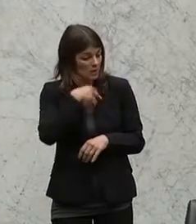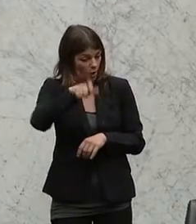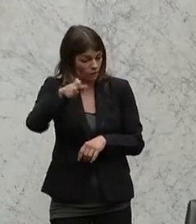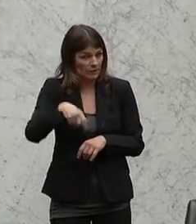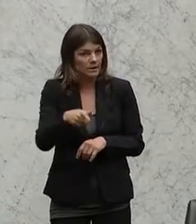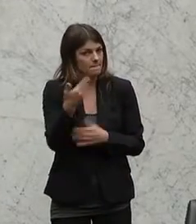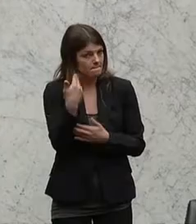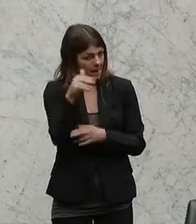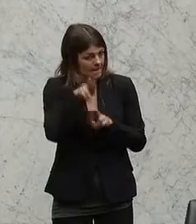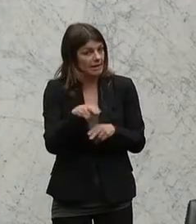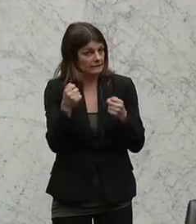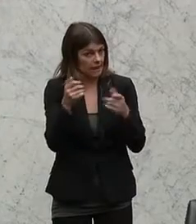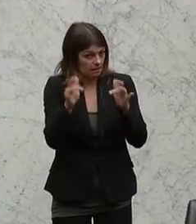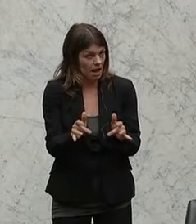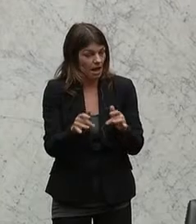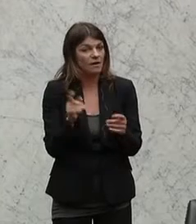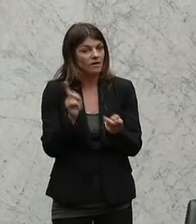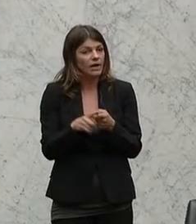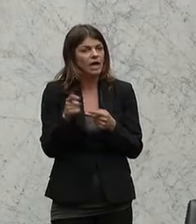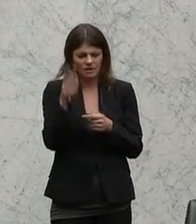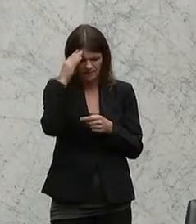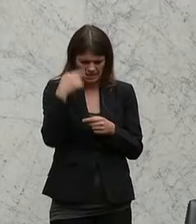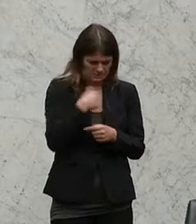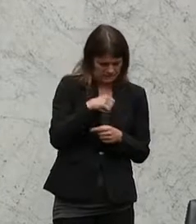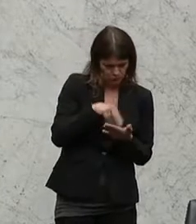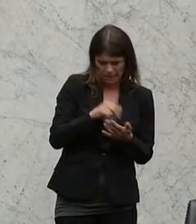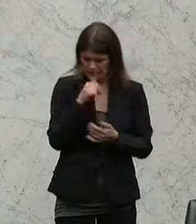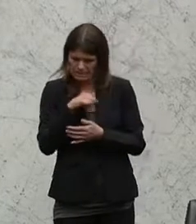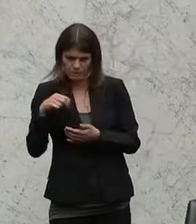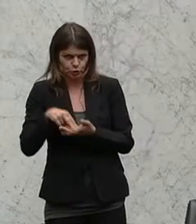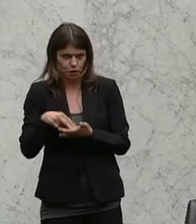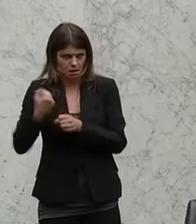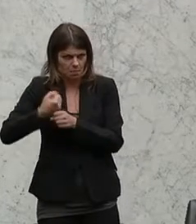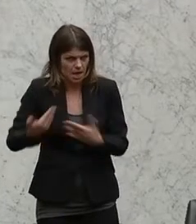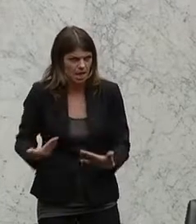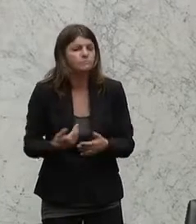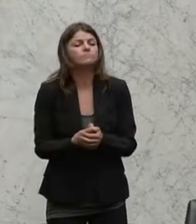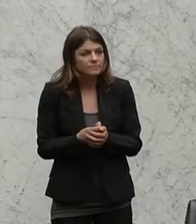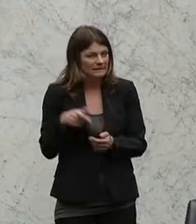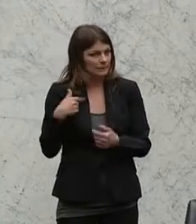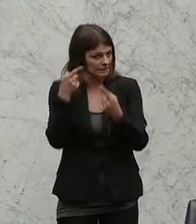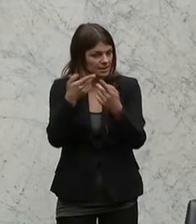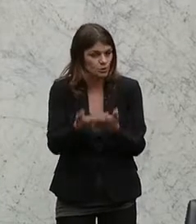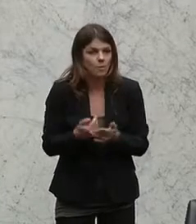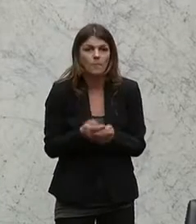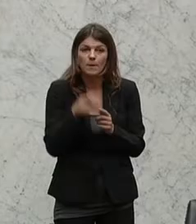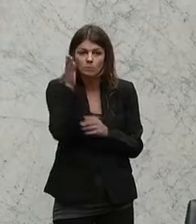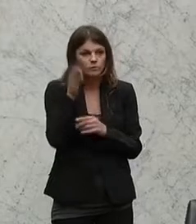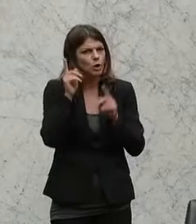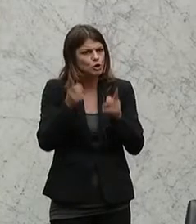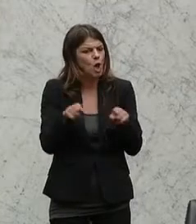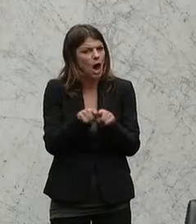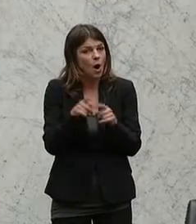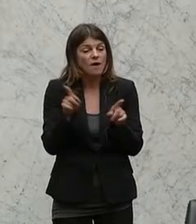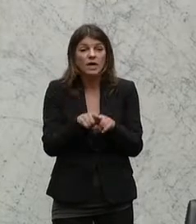eine Erhöhung der Rechtssicherheit bei der Abgrenzung von selbstständiger und unselbstständiger Erwerbstätigkeit erreicht werden. Und künftig soll ja bereits